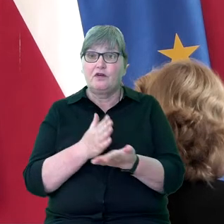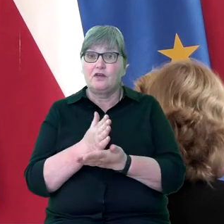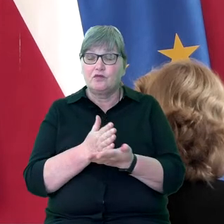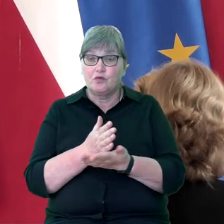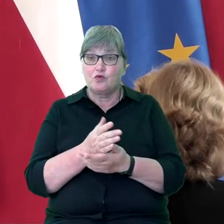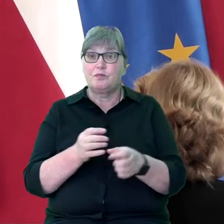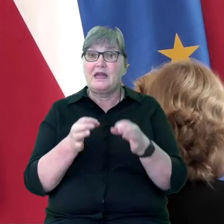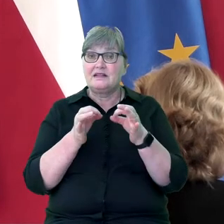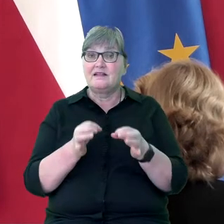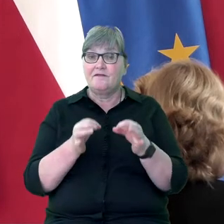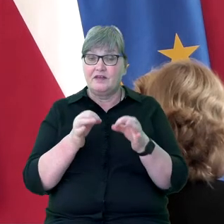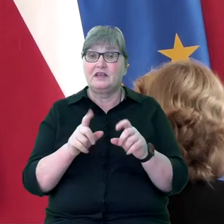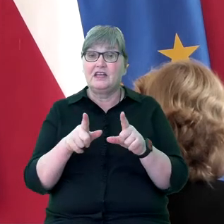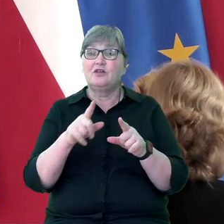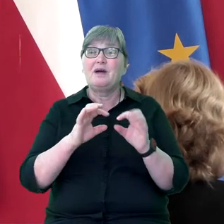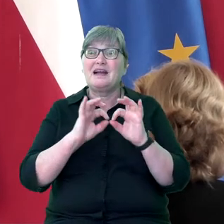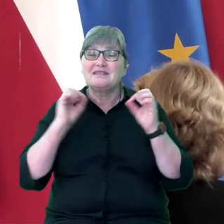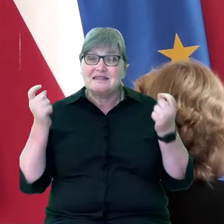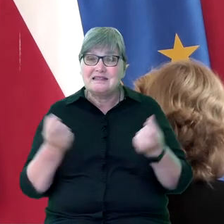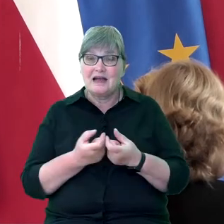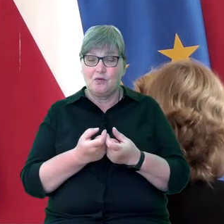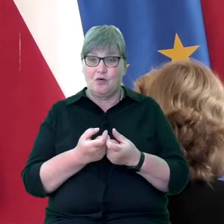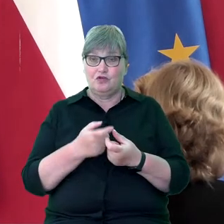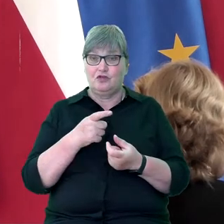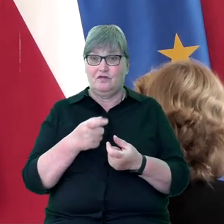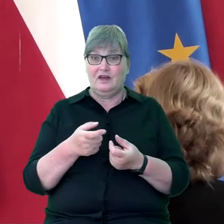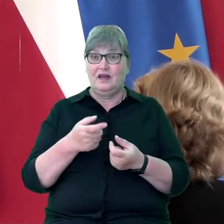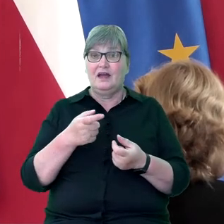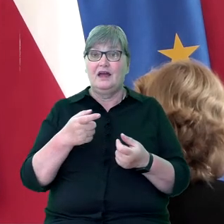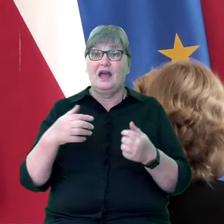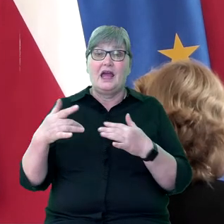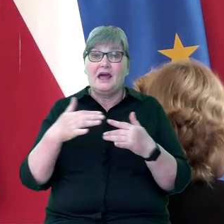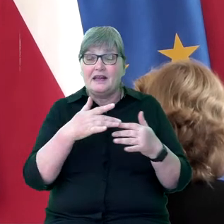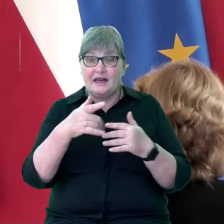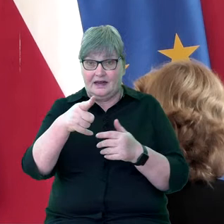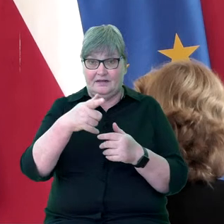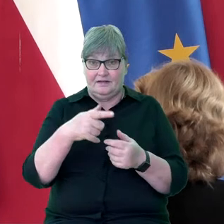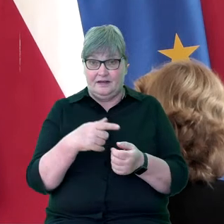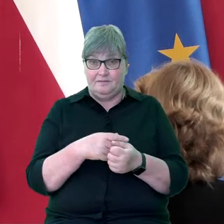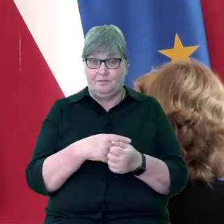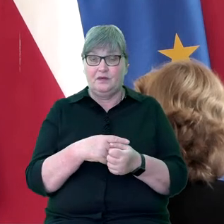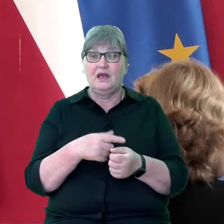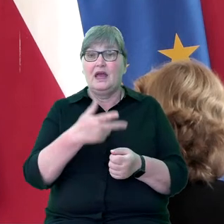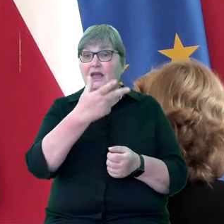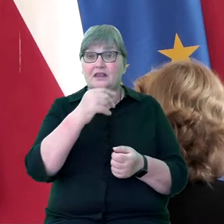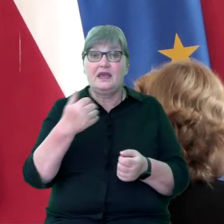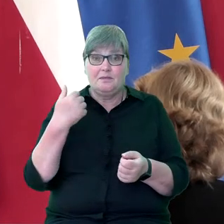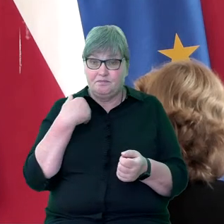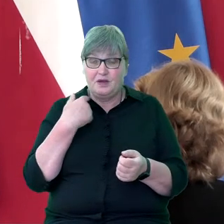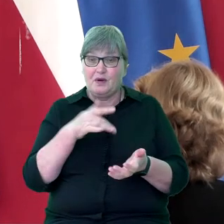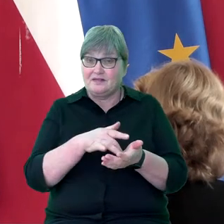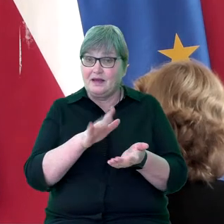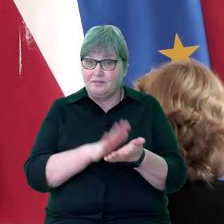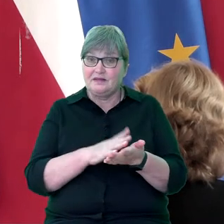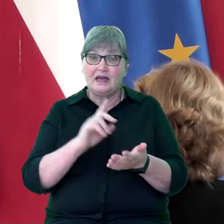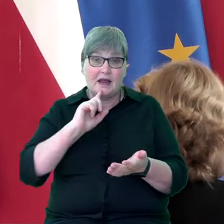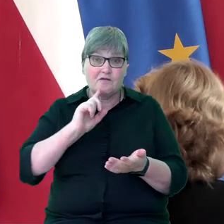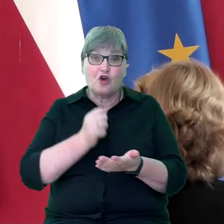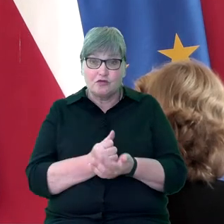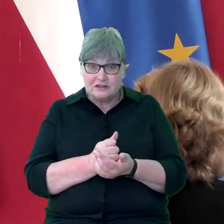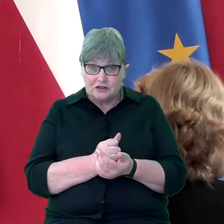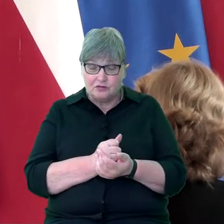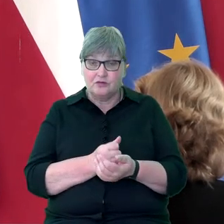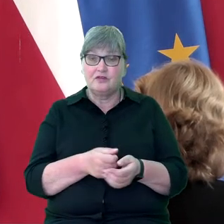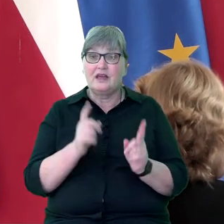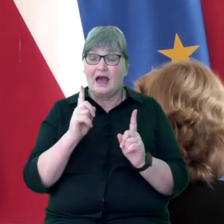całościową regulację związaną ze służbą cywilną. Co ciekawe, nie była zakotwiczona konstytucyjnie, ale była